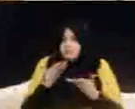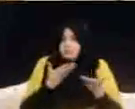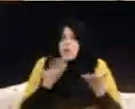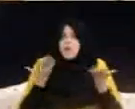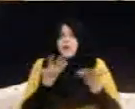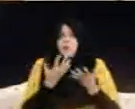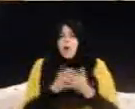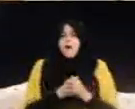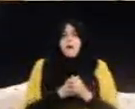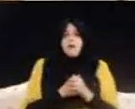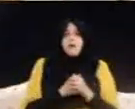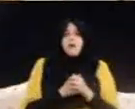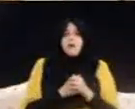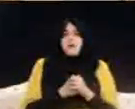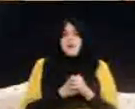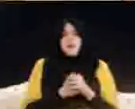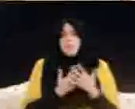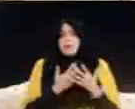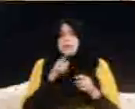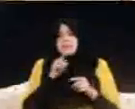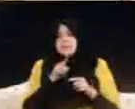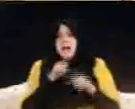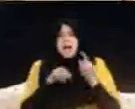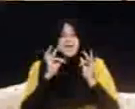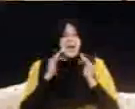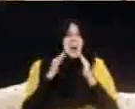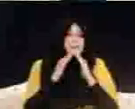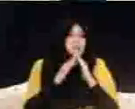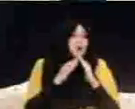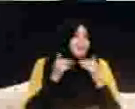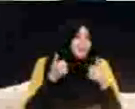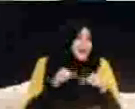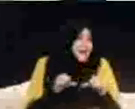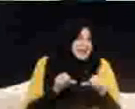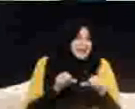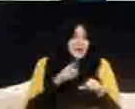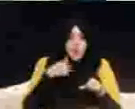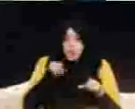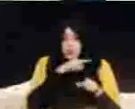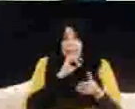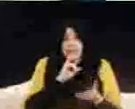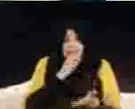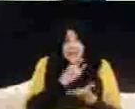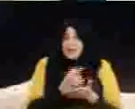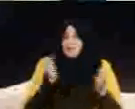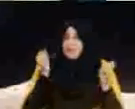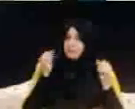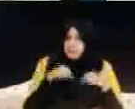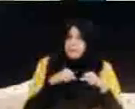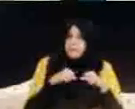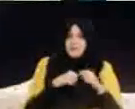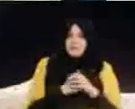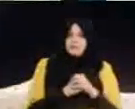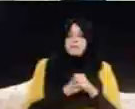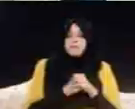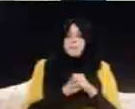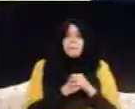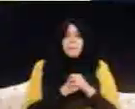استخدام السيف في الحياة، يقولوا هذه الأمور نخليوها في البيت، كاع كامل الورثة الأولاد